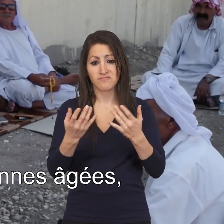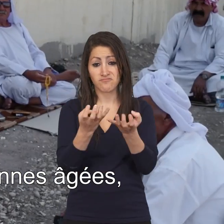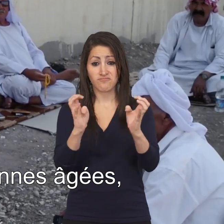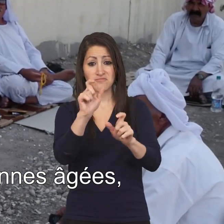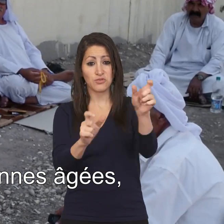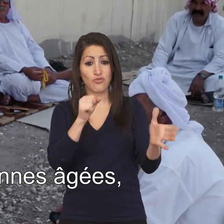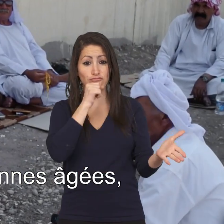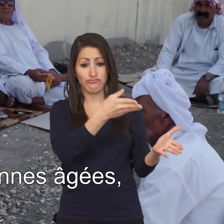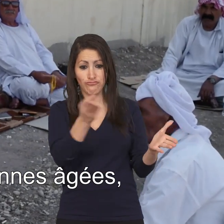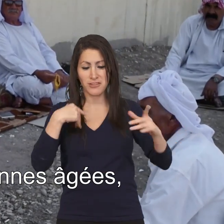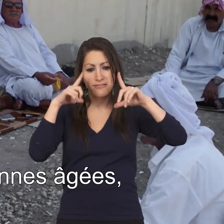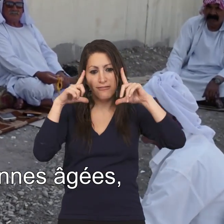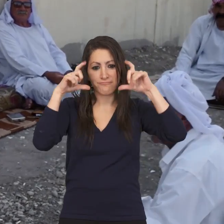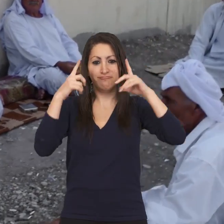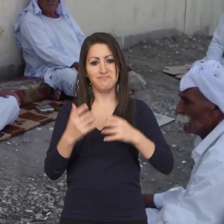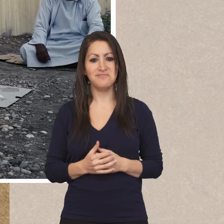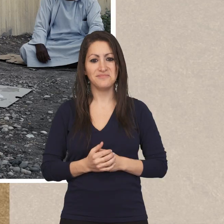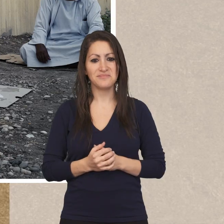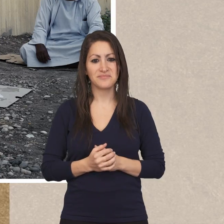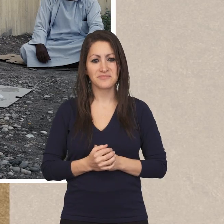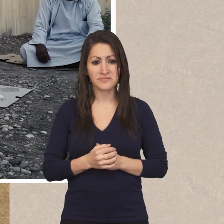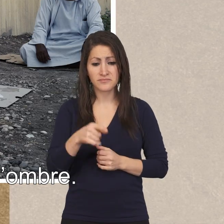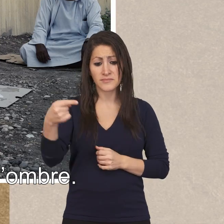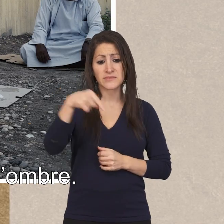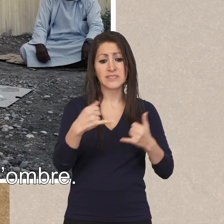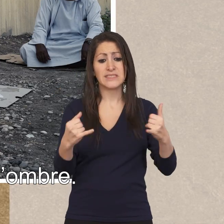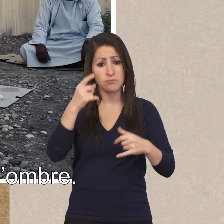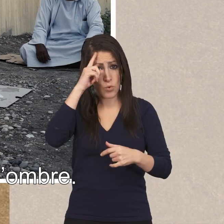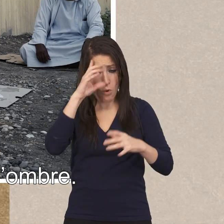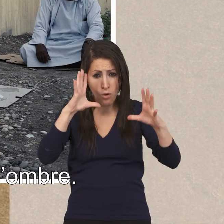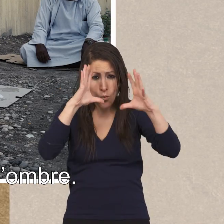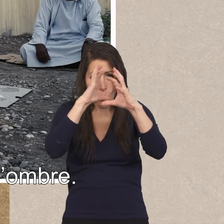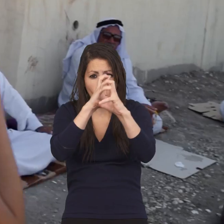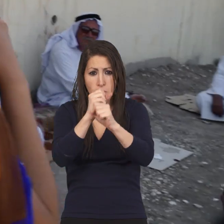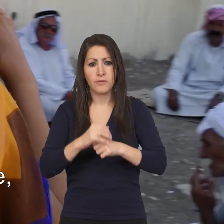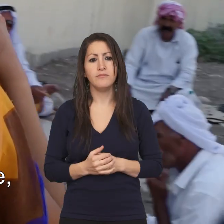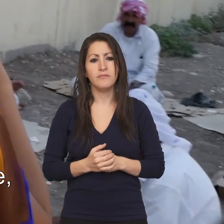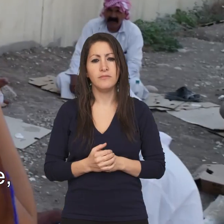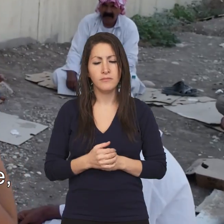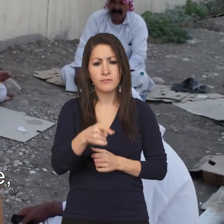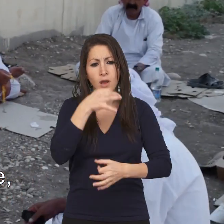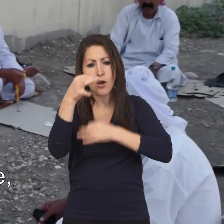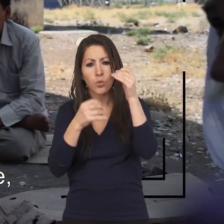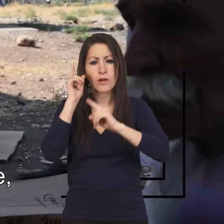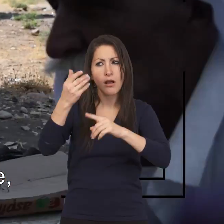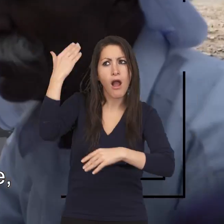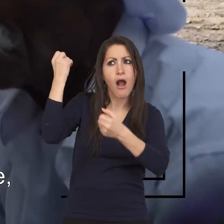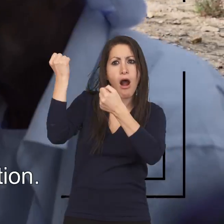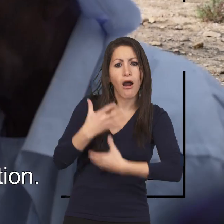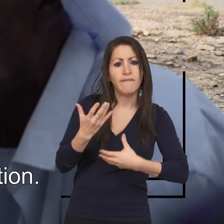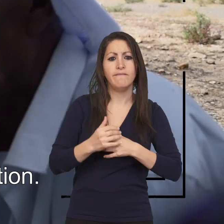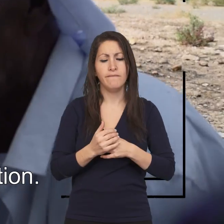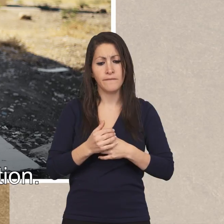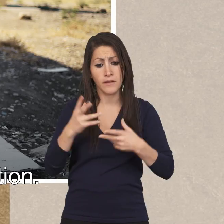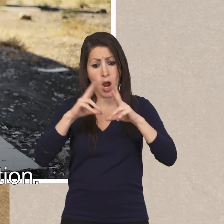J'ai pris une photo de ces personnes âgées. Ils viennent ici chercher de l'ombre. Ils racontent la guerre, ce qui s'est passé et